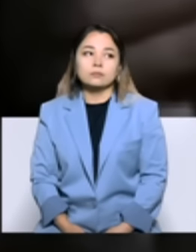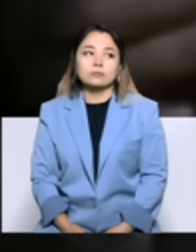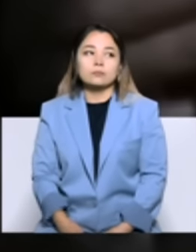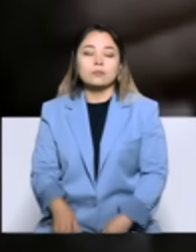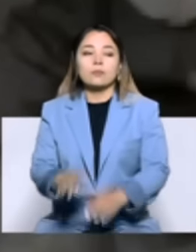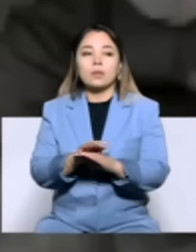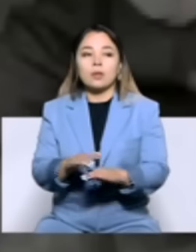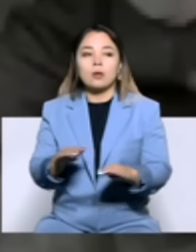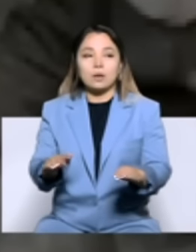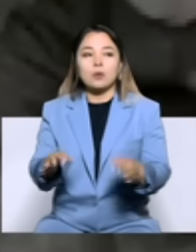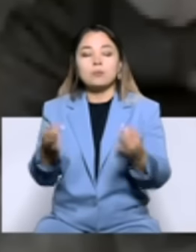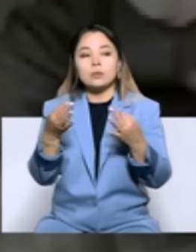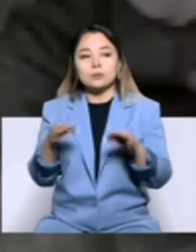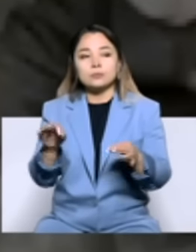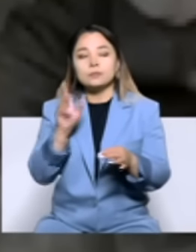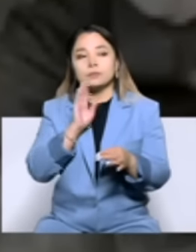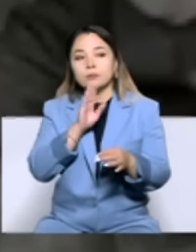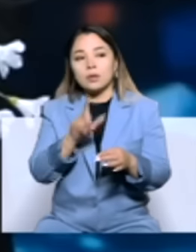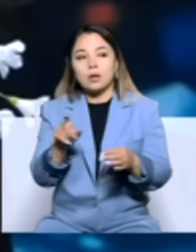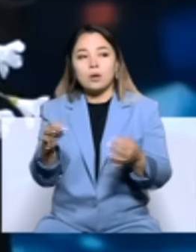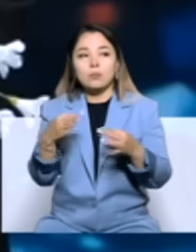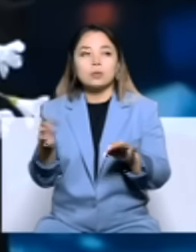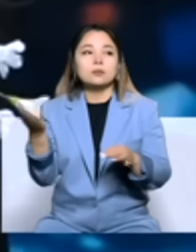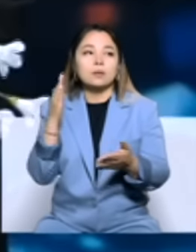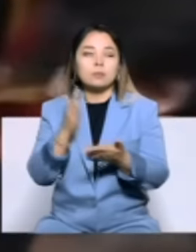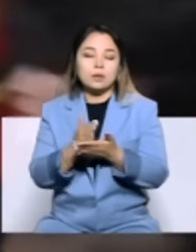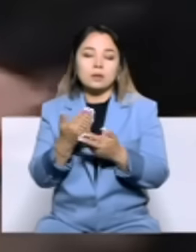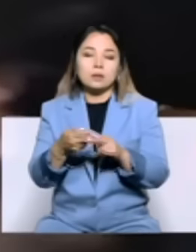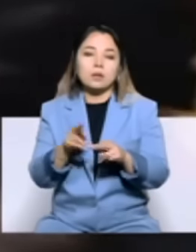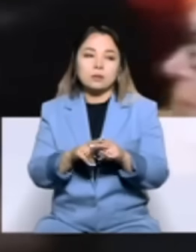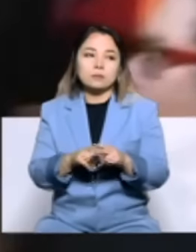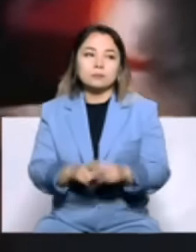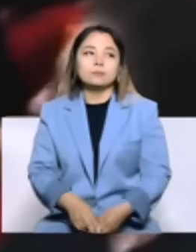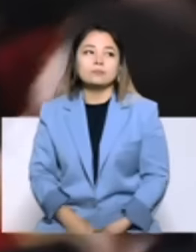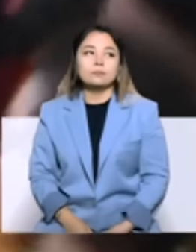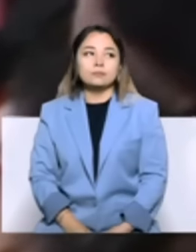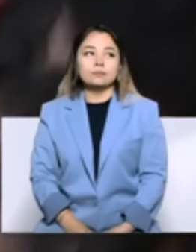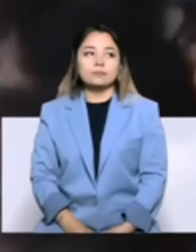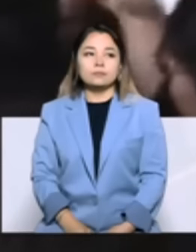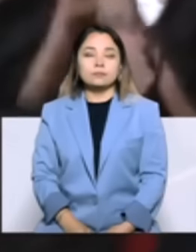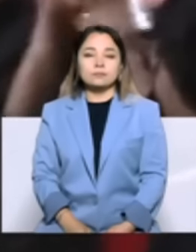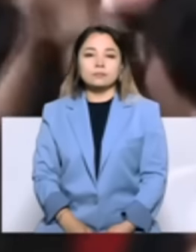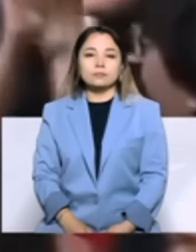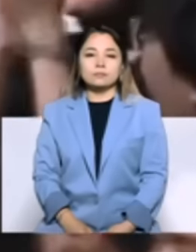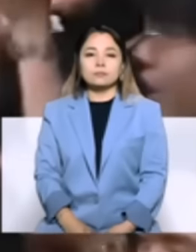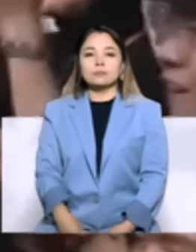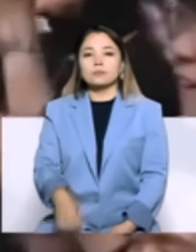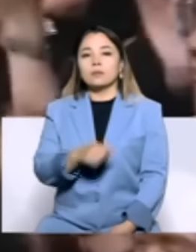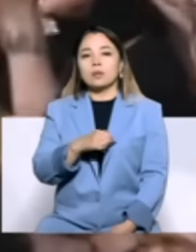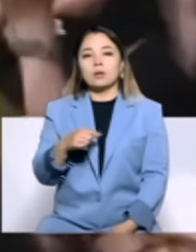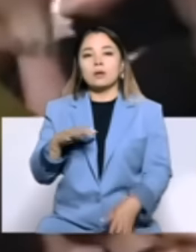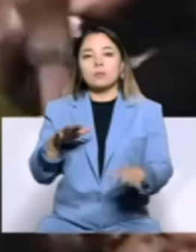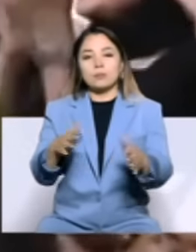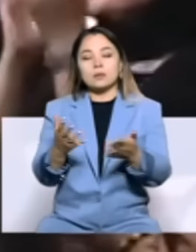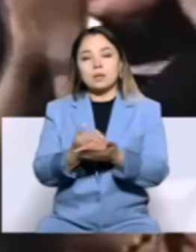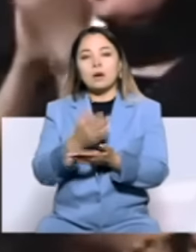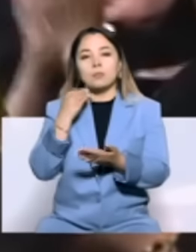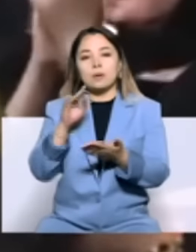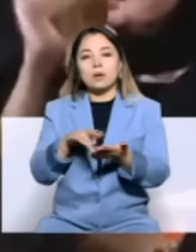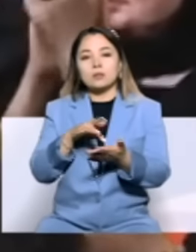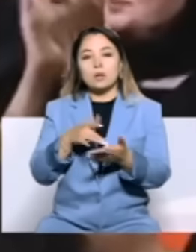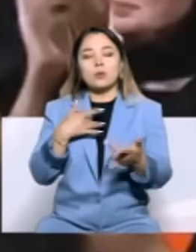Әйелге бостандық әлде қашан берілген? Данияр Саламат. Алматының өнер сүйер